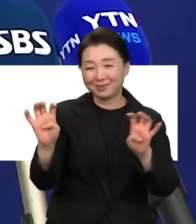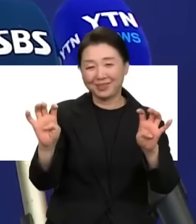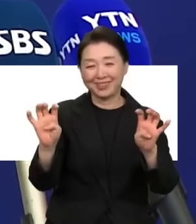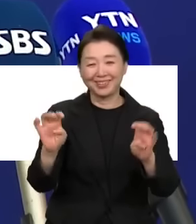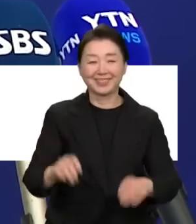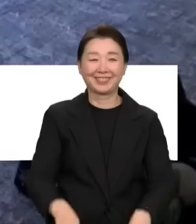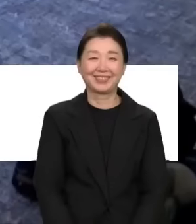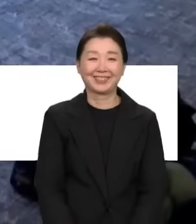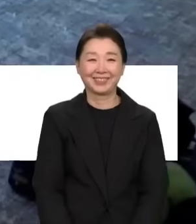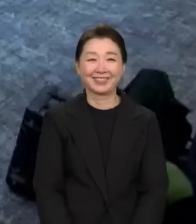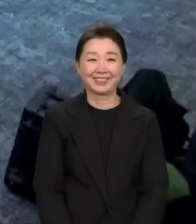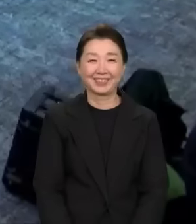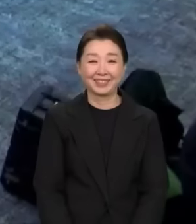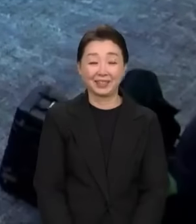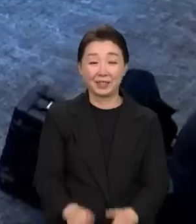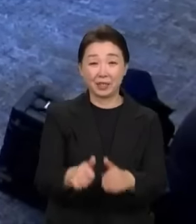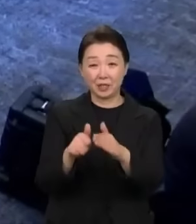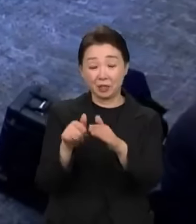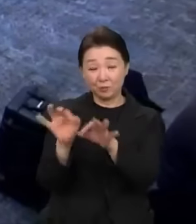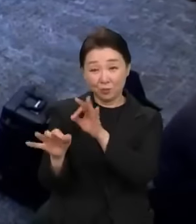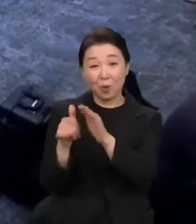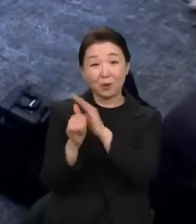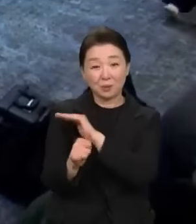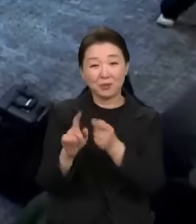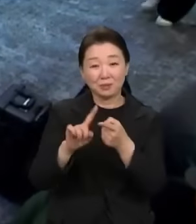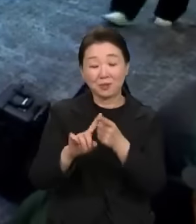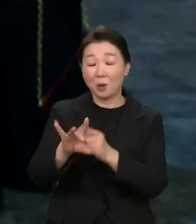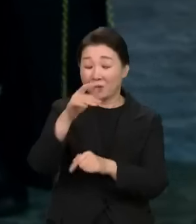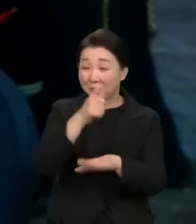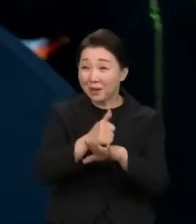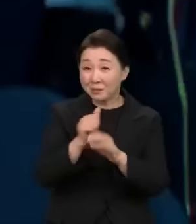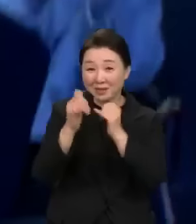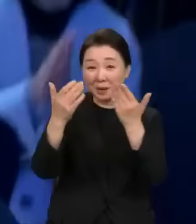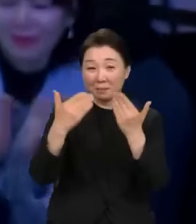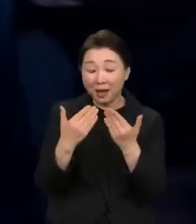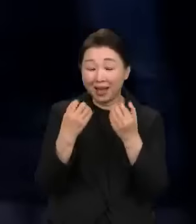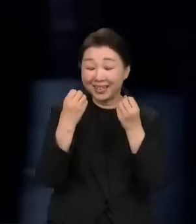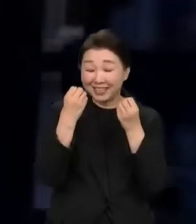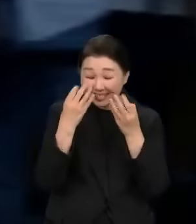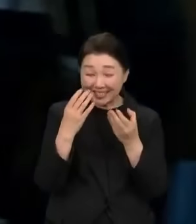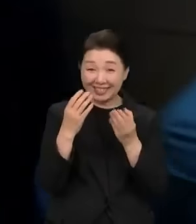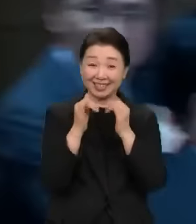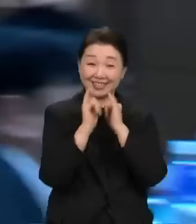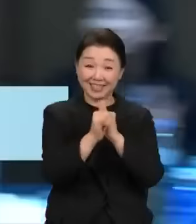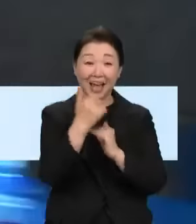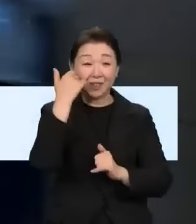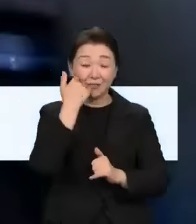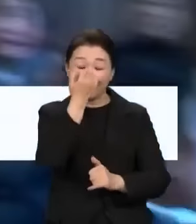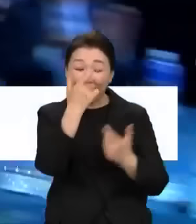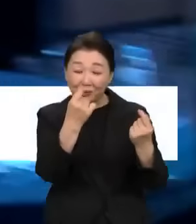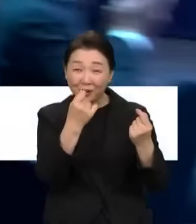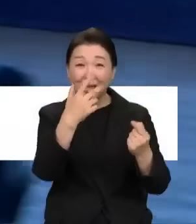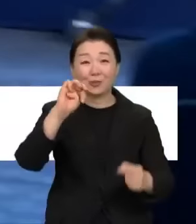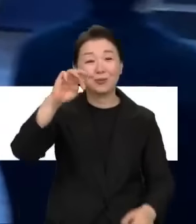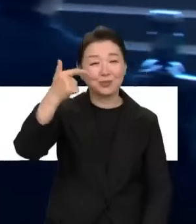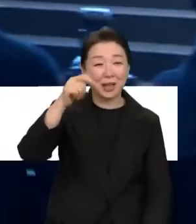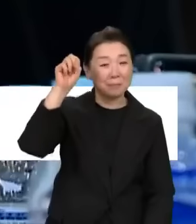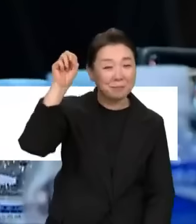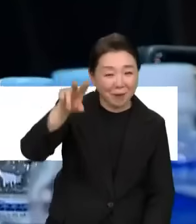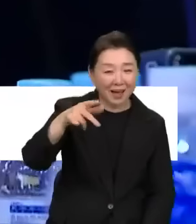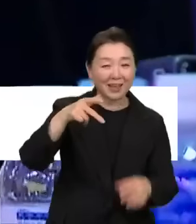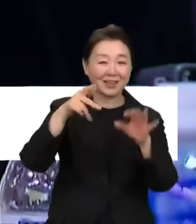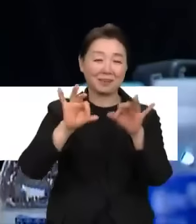아닐까요? 프로 선수로 처음이자 마지막으로 받을 수 있는 상, 신인상은 누구나 예상했듯 두산의 마무리 투수